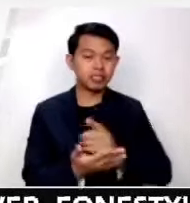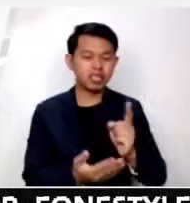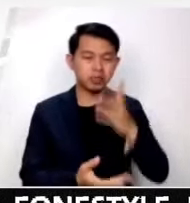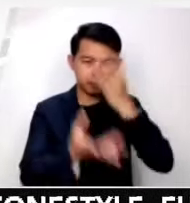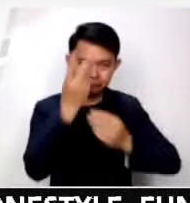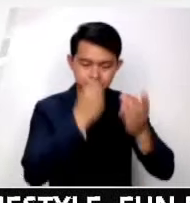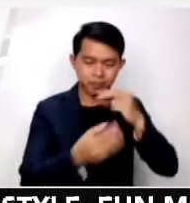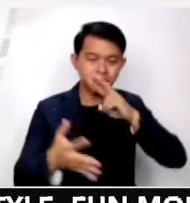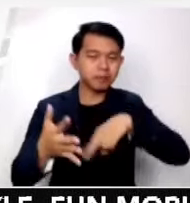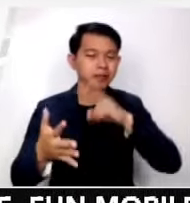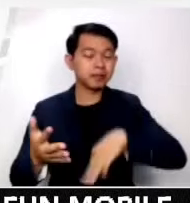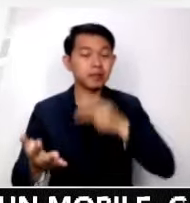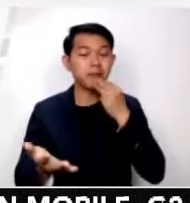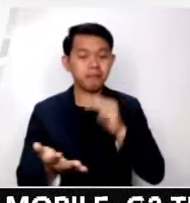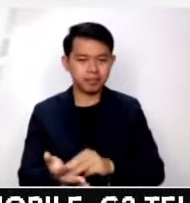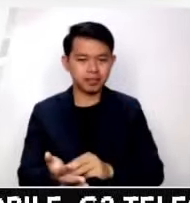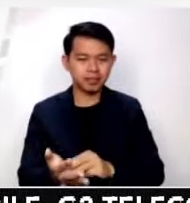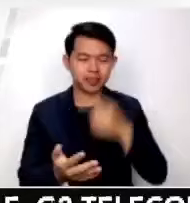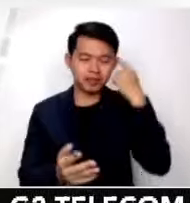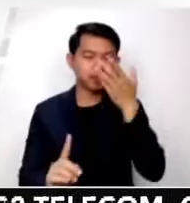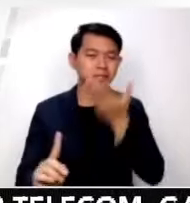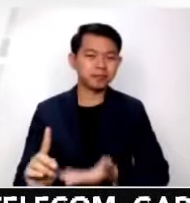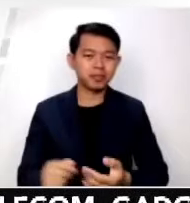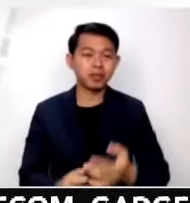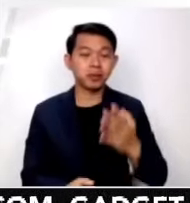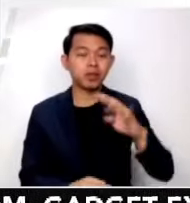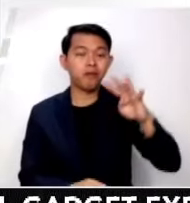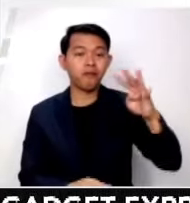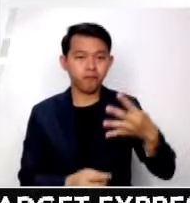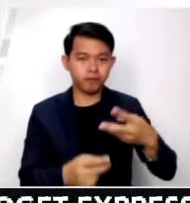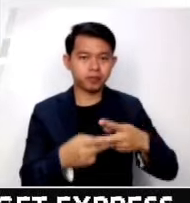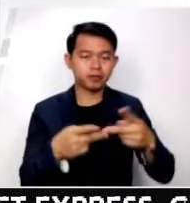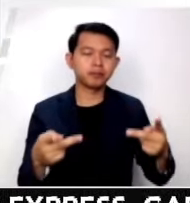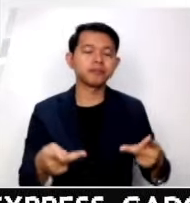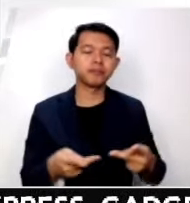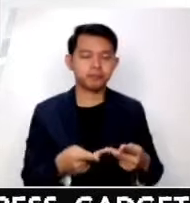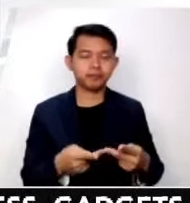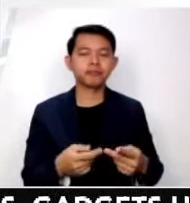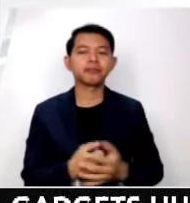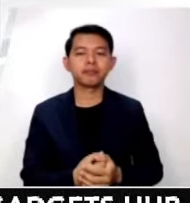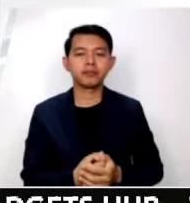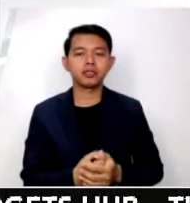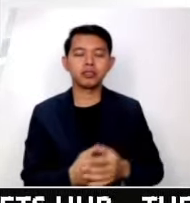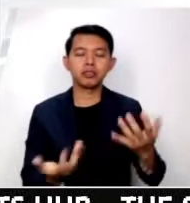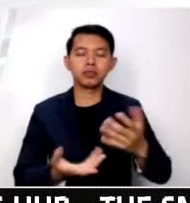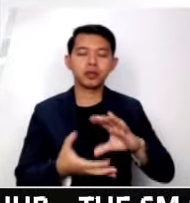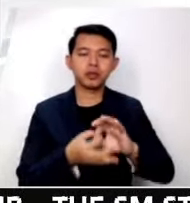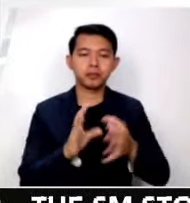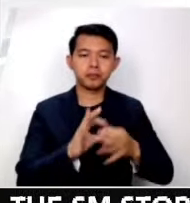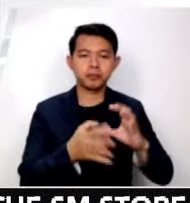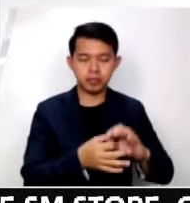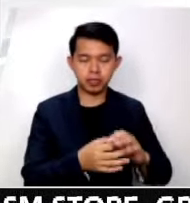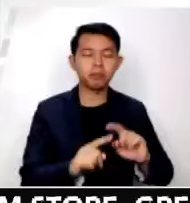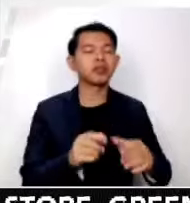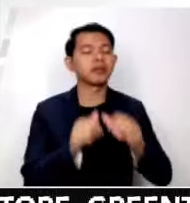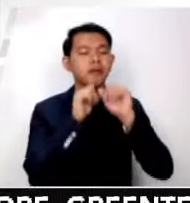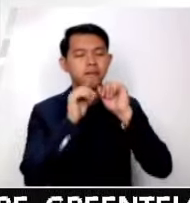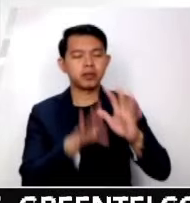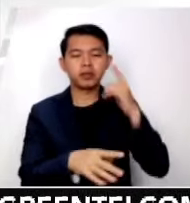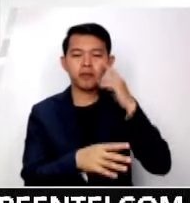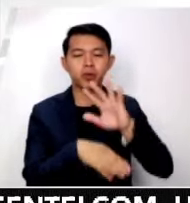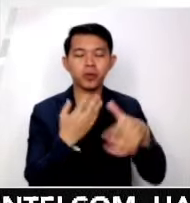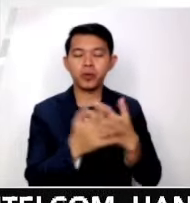kanya matapos ang 4th place finish sa Olympics. Blessed daw siya sa suporta at pagmamahal na natatanggap. Sinabi niya ring